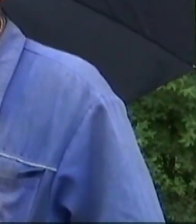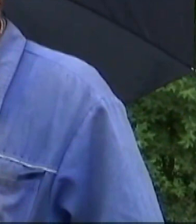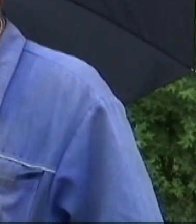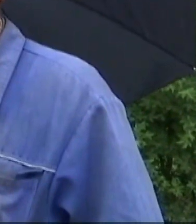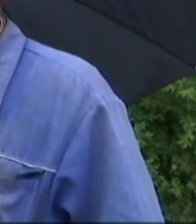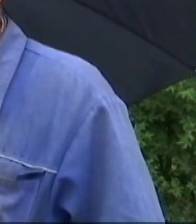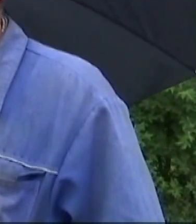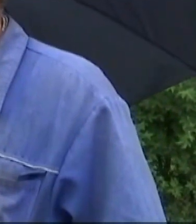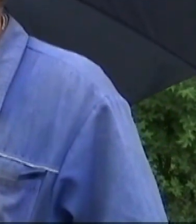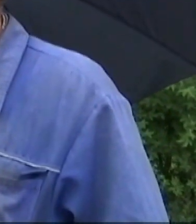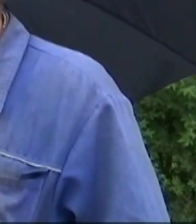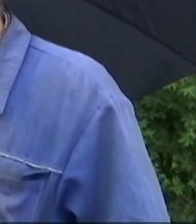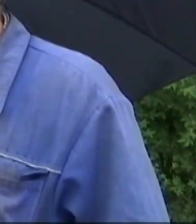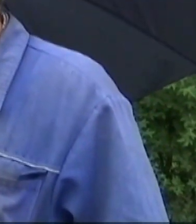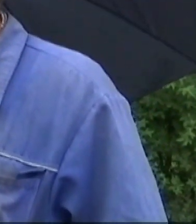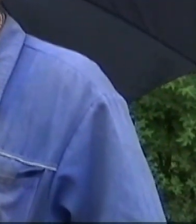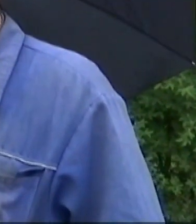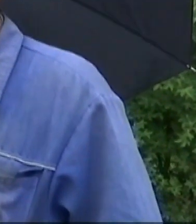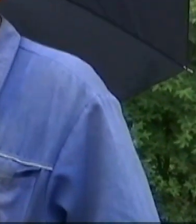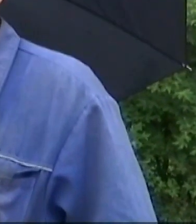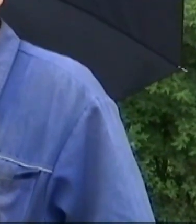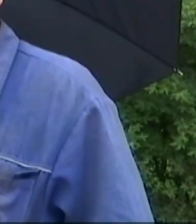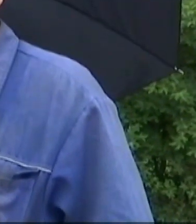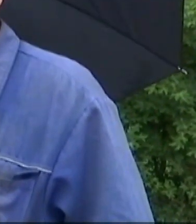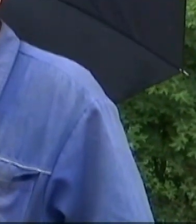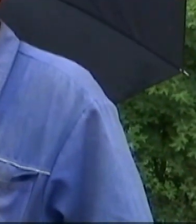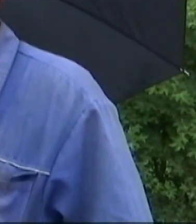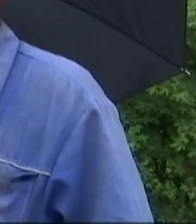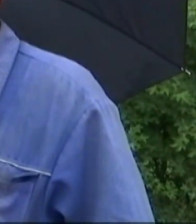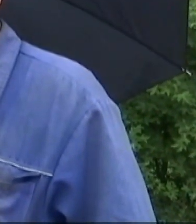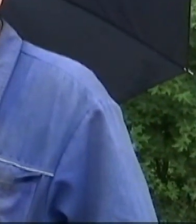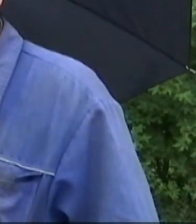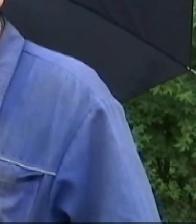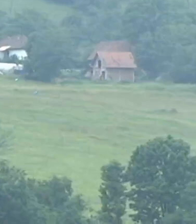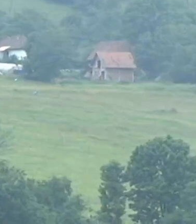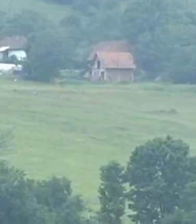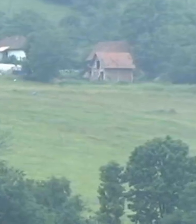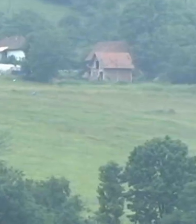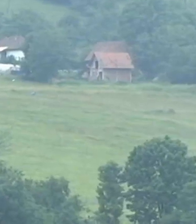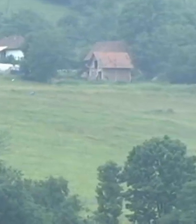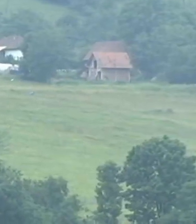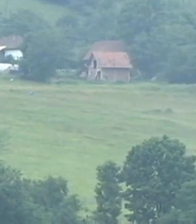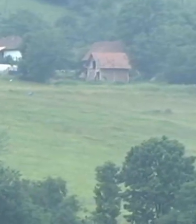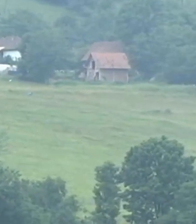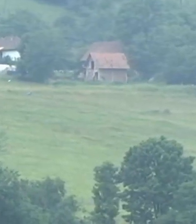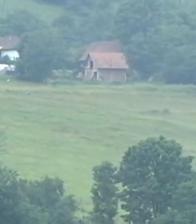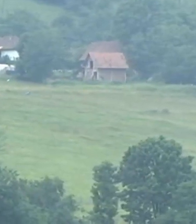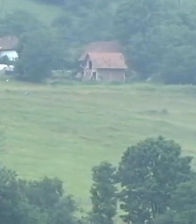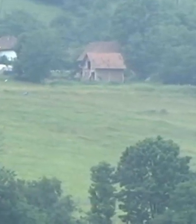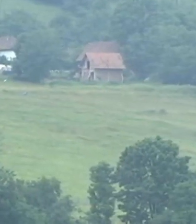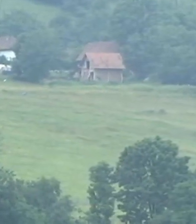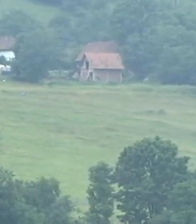nema ništa. 50 godina spretno ljudi, to ti je najmlađe. Za 10 godina ovdje neće imati